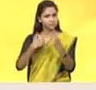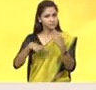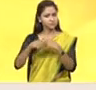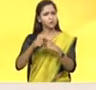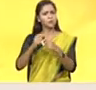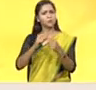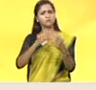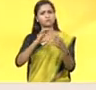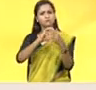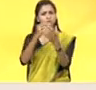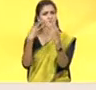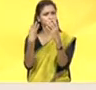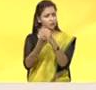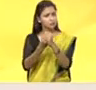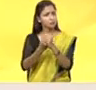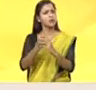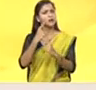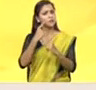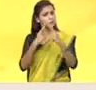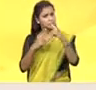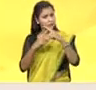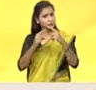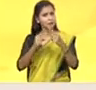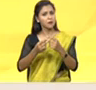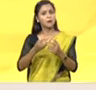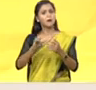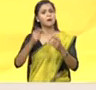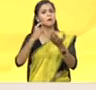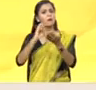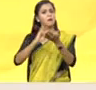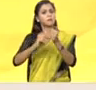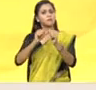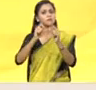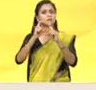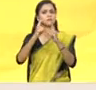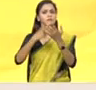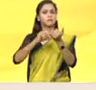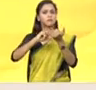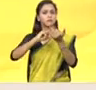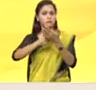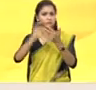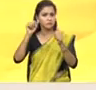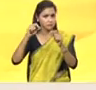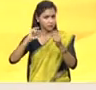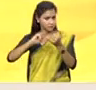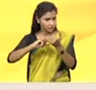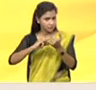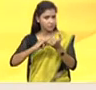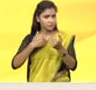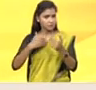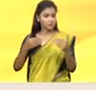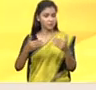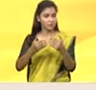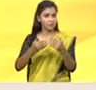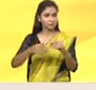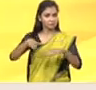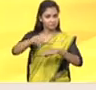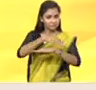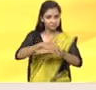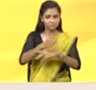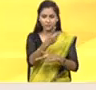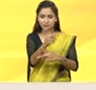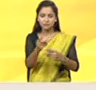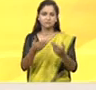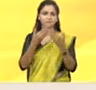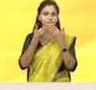में मिले। वहीं पर हम लोग सब पढ़ाई कर रहे थे, अलग अलग ईयर्स में थे अपने इंजीनियरिंग के। और उसी वक्त हम लोगों